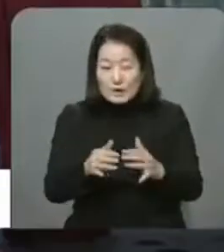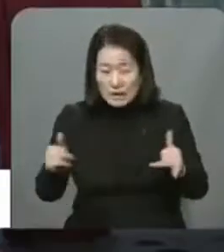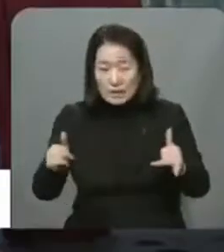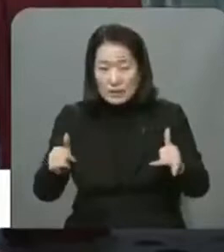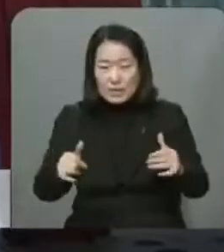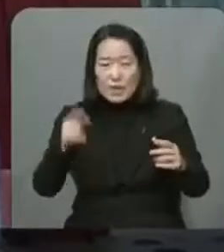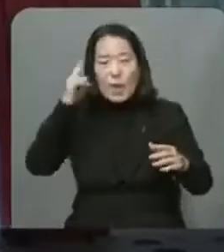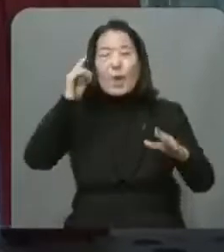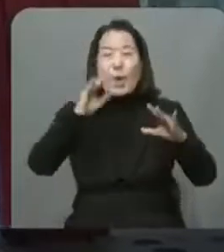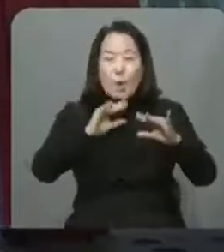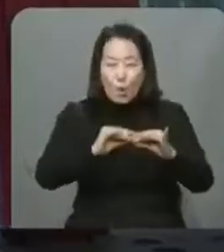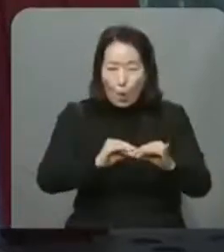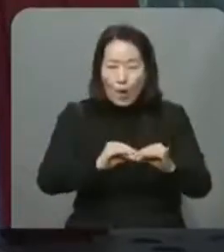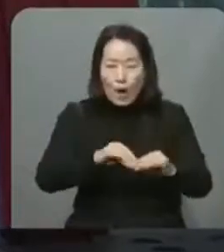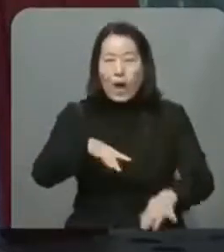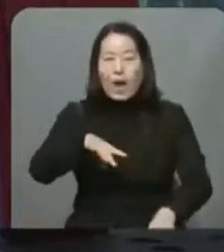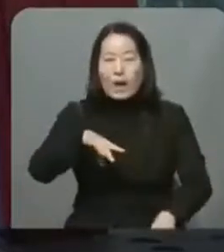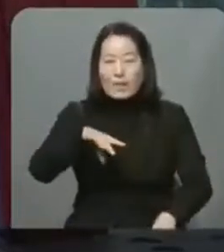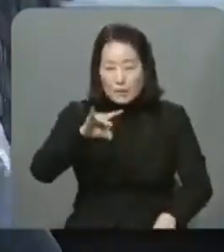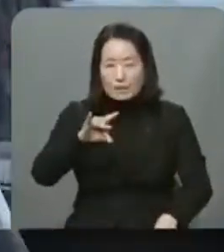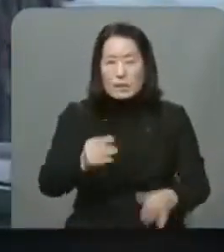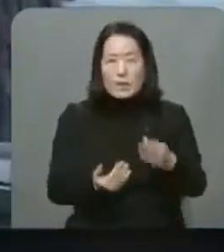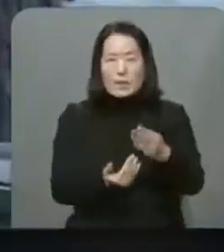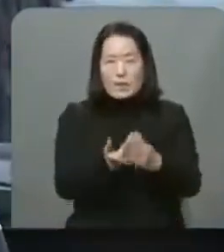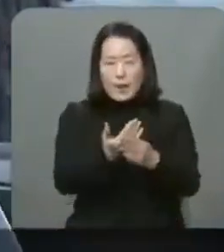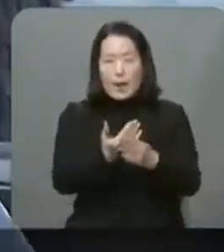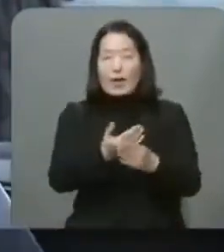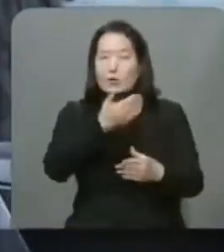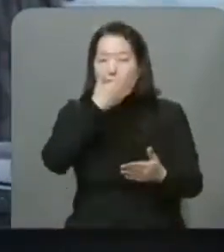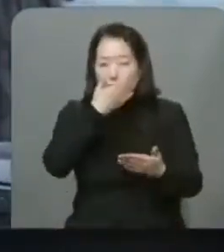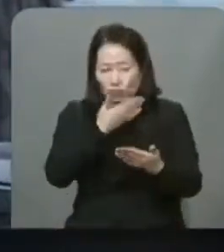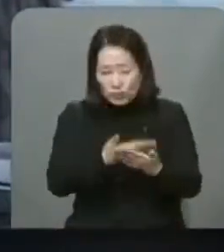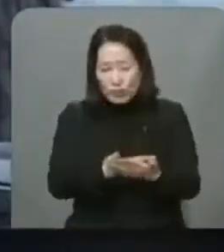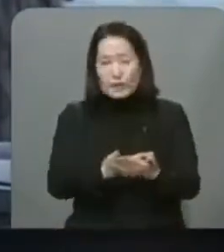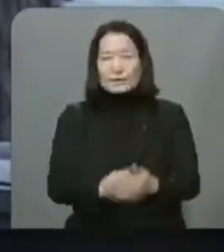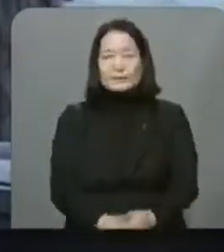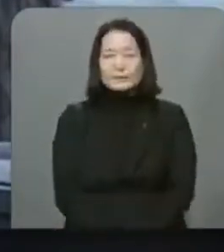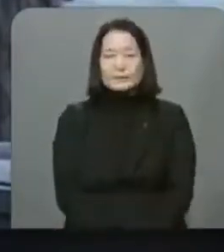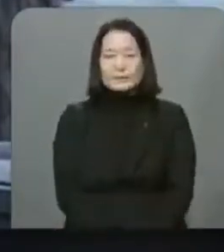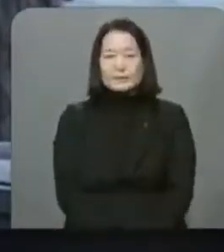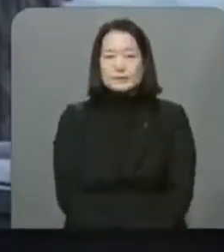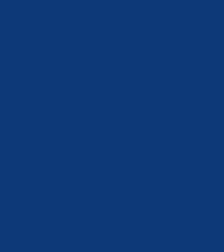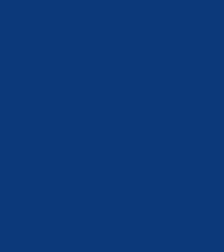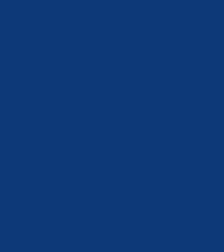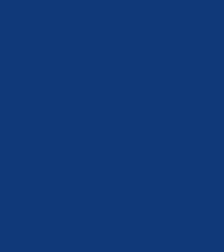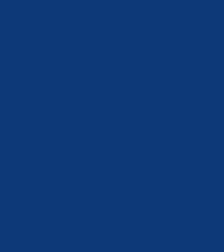충분한 공감대 형성이 우선이라는 지적이 나옵니다. KBS 뉴스 임서영입니다.